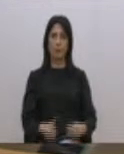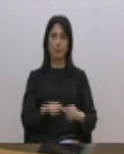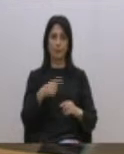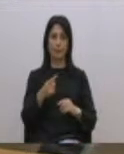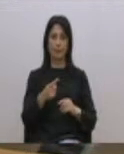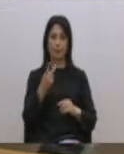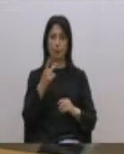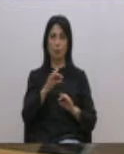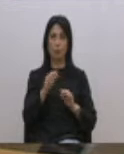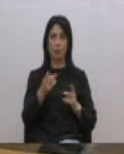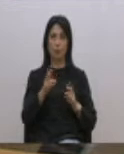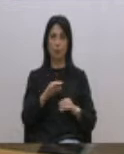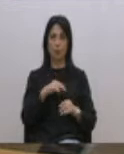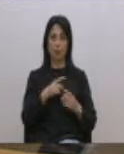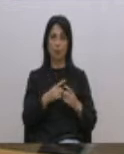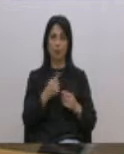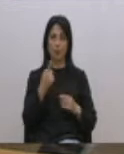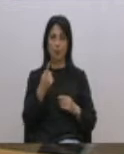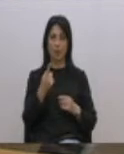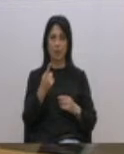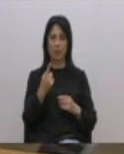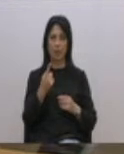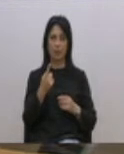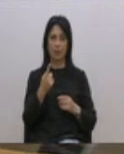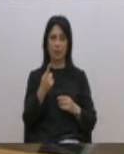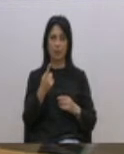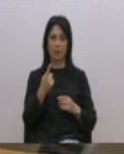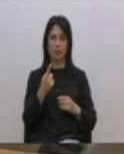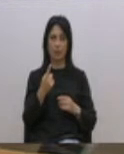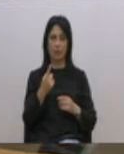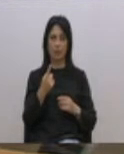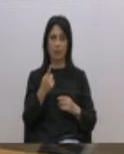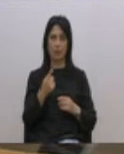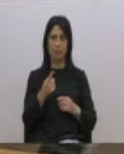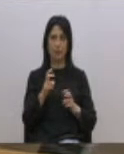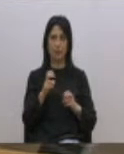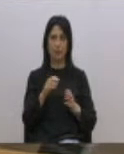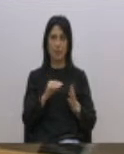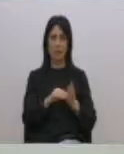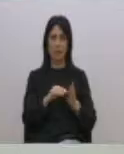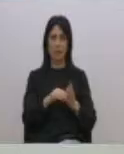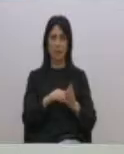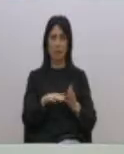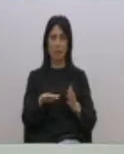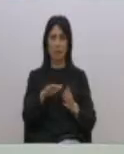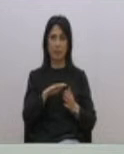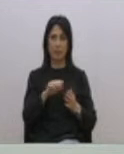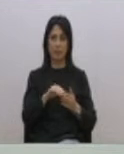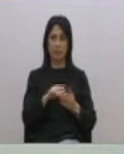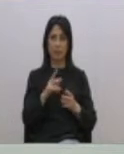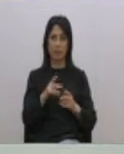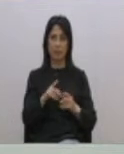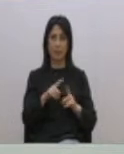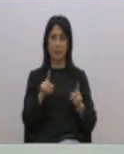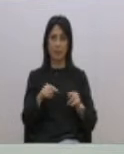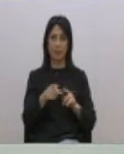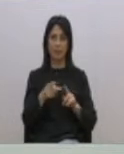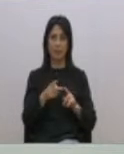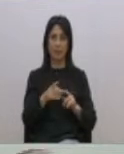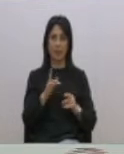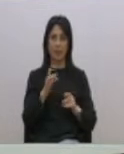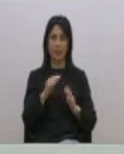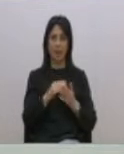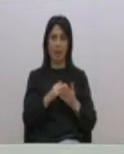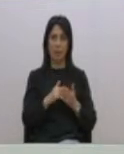Შემდეგი ორი პროექტი დაგვჭა კოლეგებო, ერთი არის აგვეწარმოშობის დასახელებისა და გეოგრაფიული აღნიშნების შესახებ პაკეტი და შემდეგ